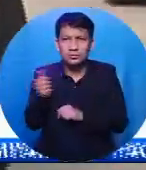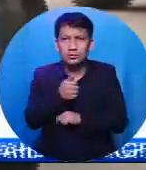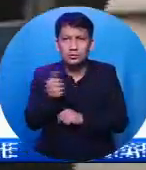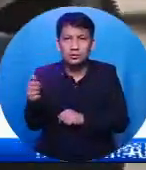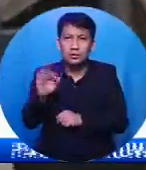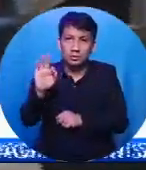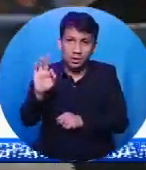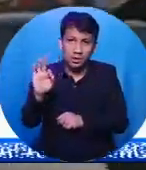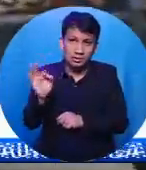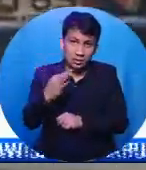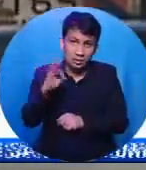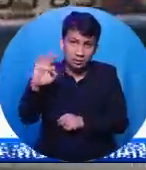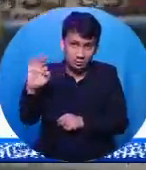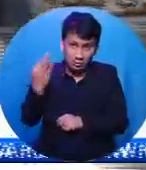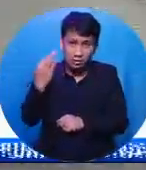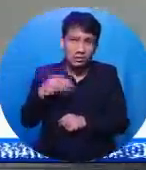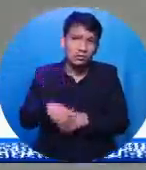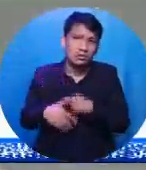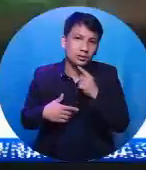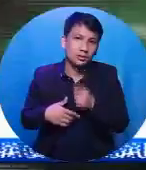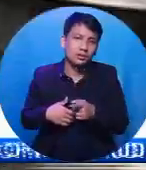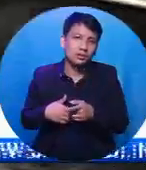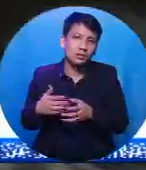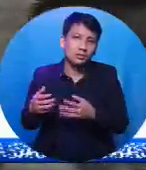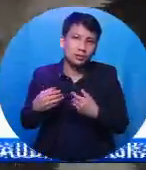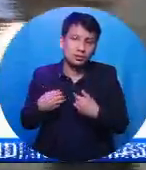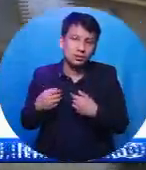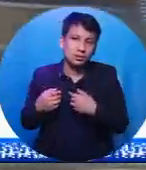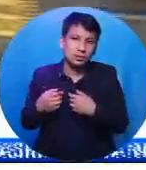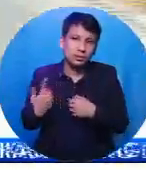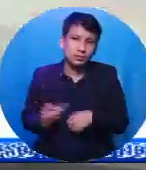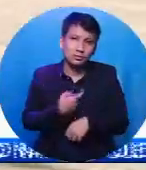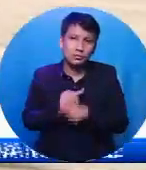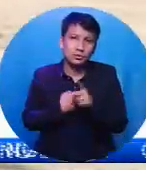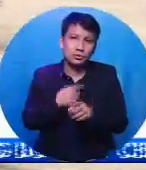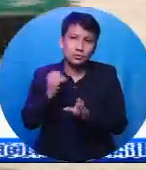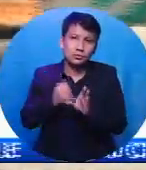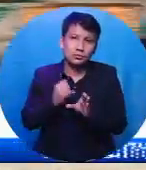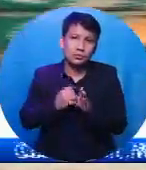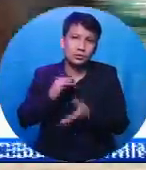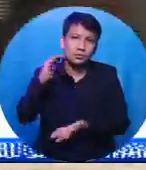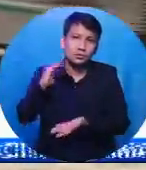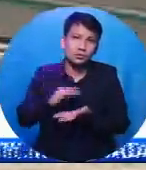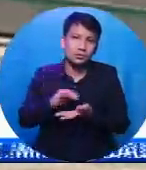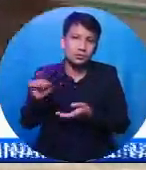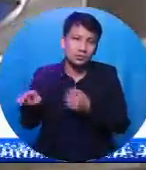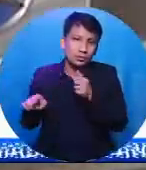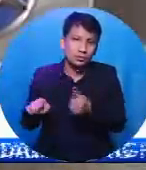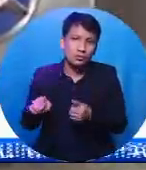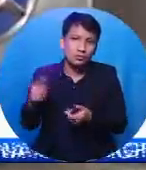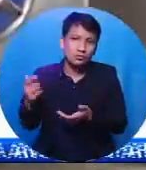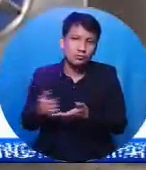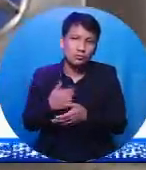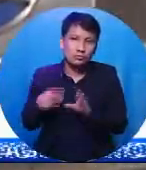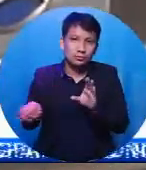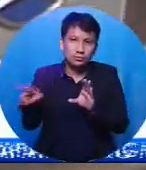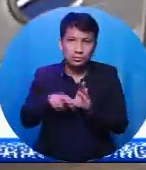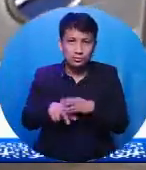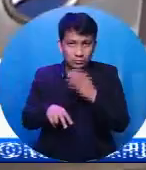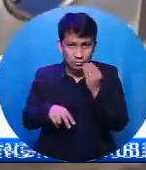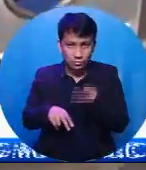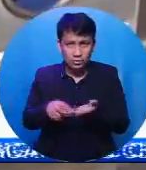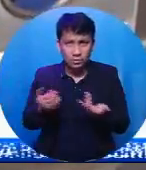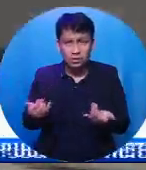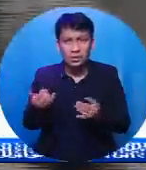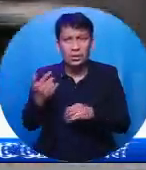9 pesos pa rin, bagay na inaapila dito mga jeep ni driver dahil luging-lugi na sila sa tumal na rin ng mga pasahero. Pero